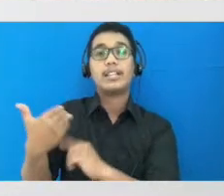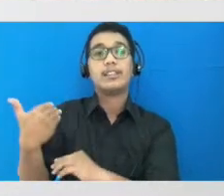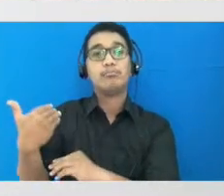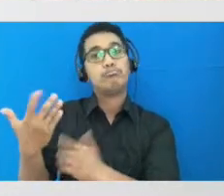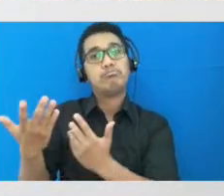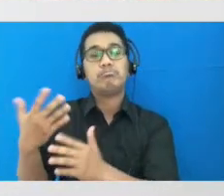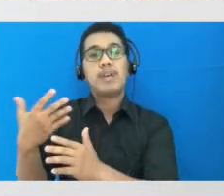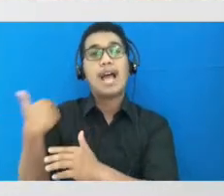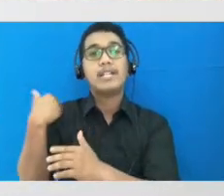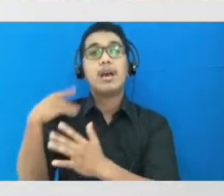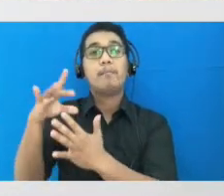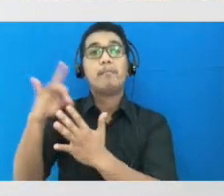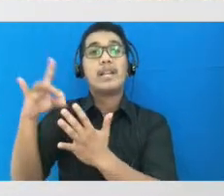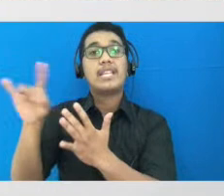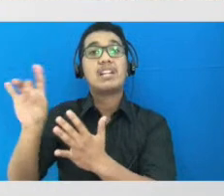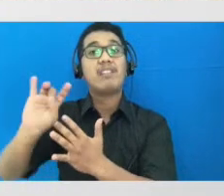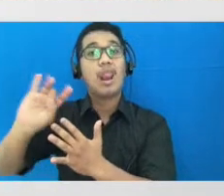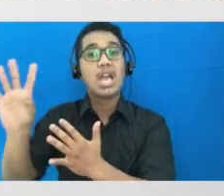yaitu mendapatkan